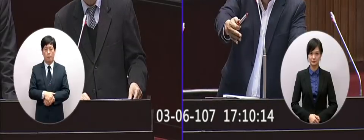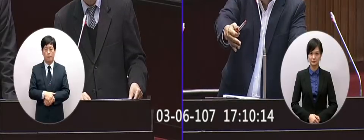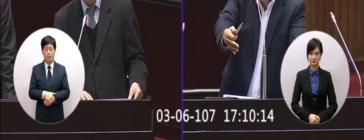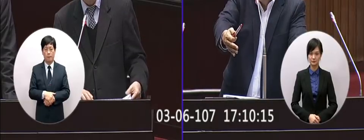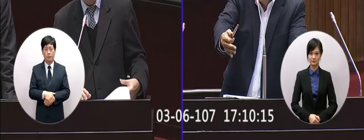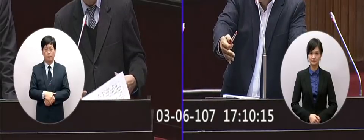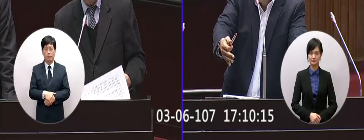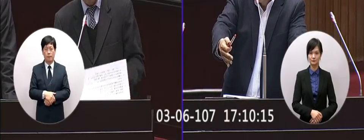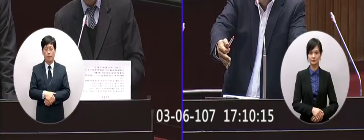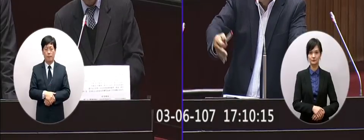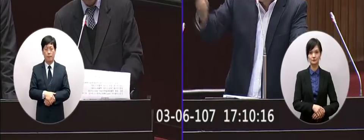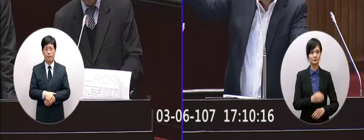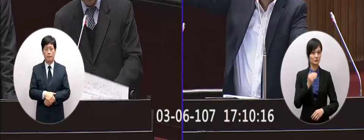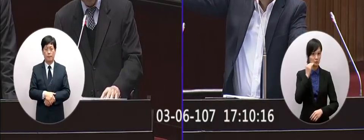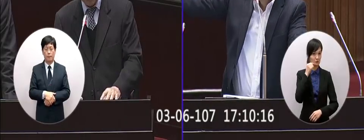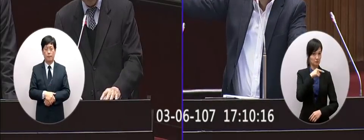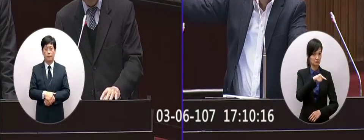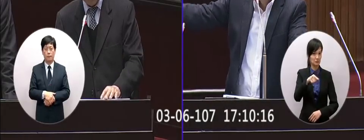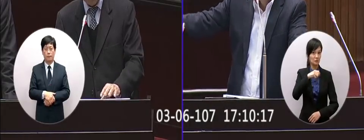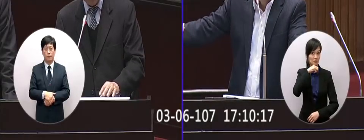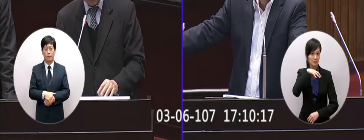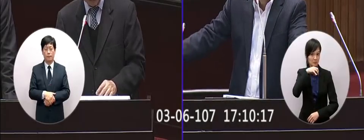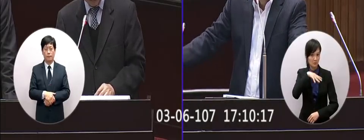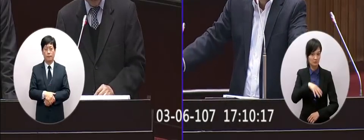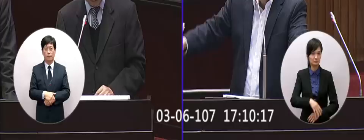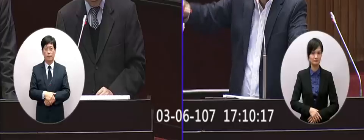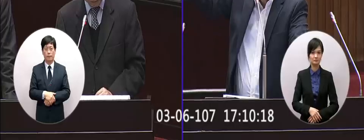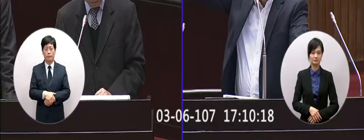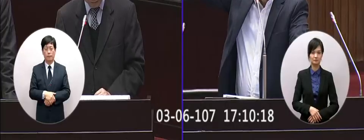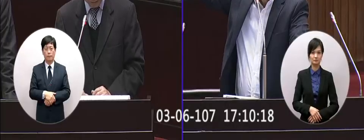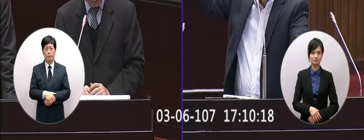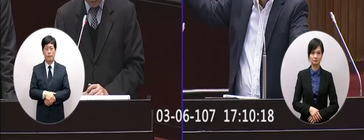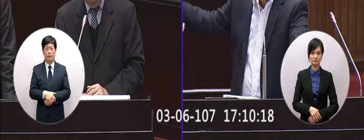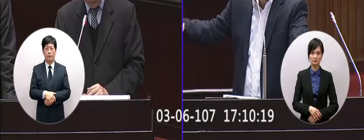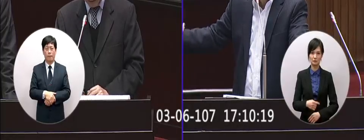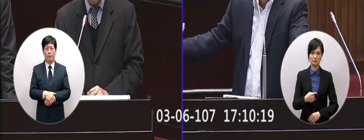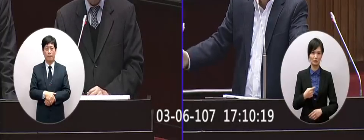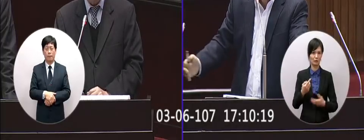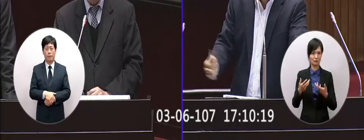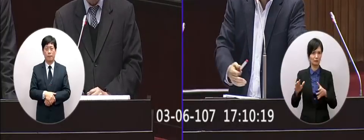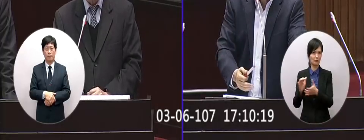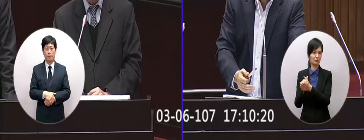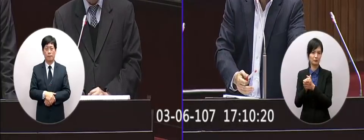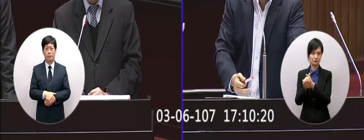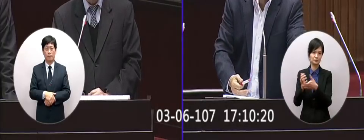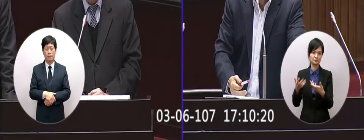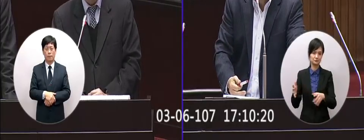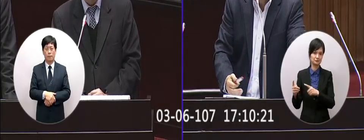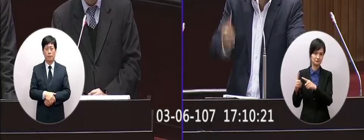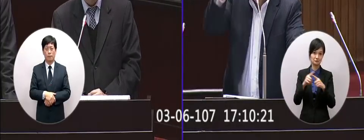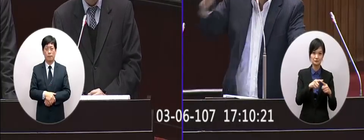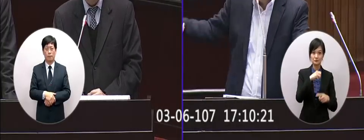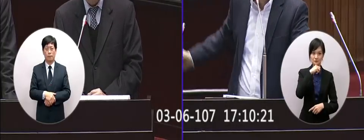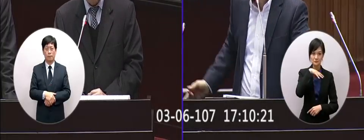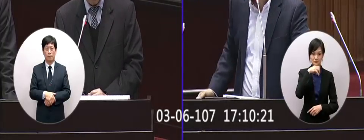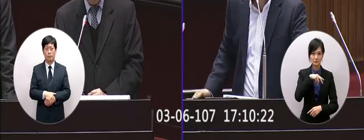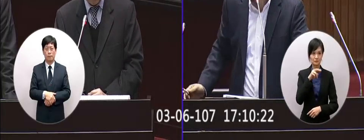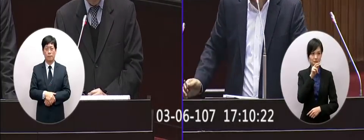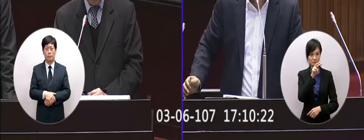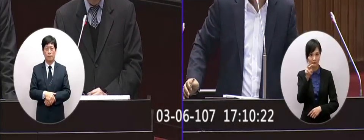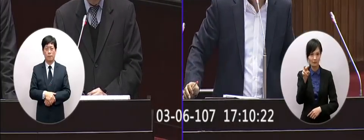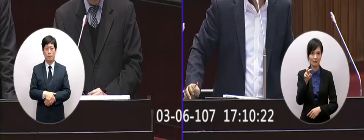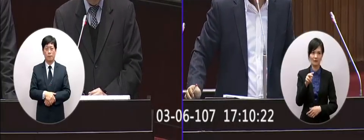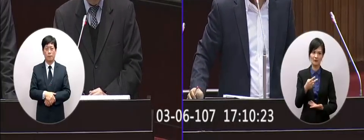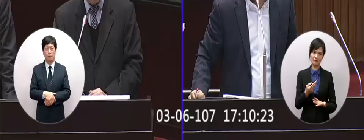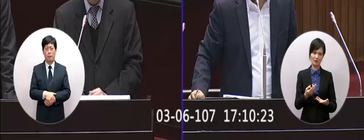院长你也常去阮屏东，我恁苏院长阮屏东出身呢，咱足济，阮足济朋友来到屏东拢闲讲。看，啊，他